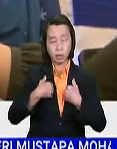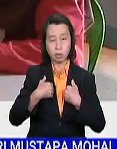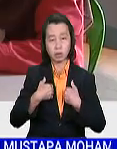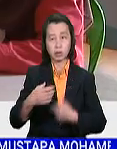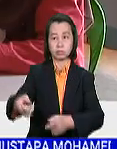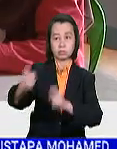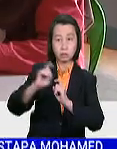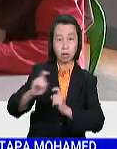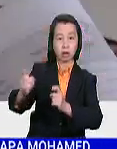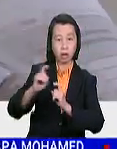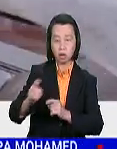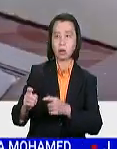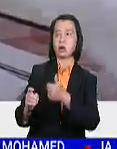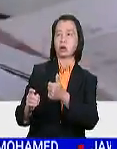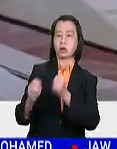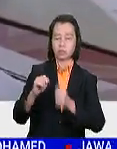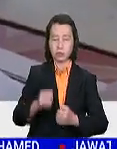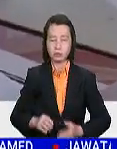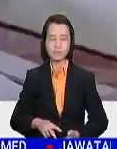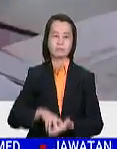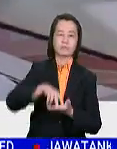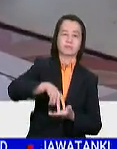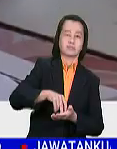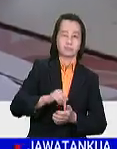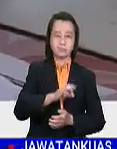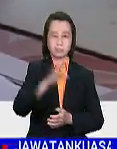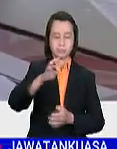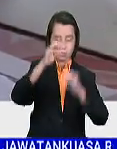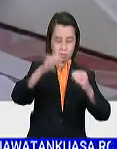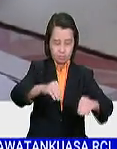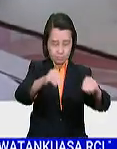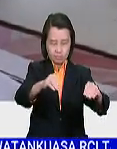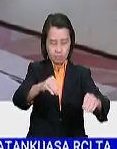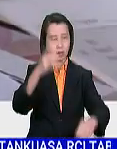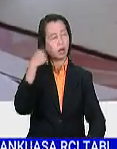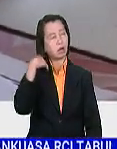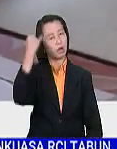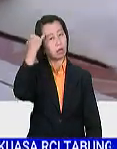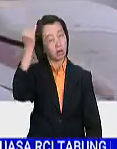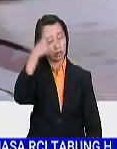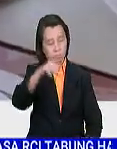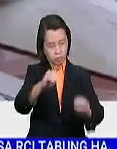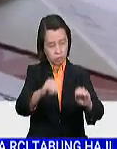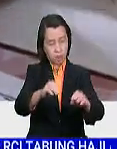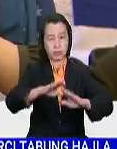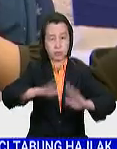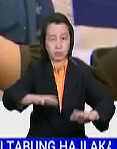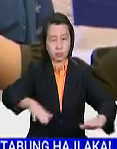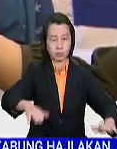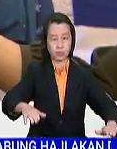Anugrah Anugerah begini abulih bangkitkan lagi semangat guru itu untuk melahirkan ID untuk melahirkan